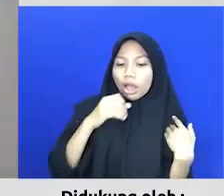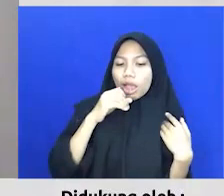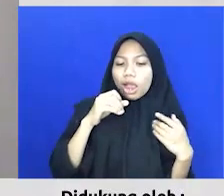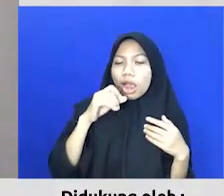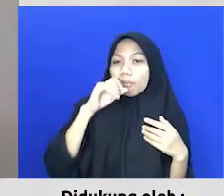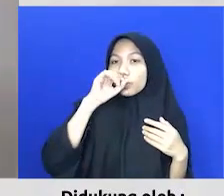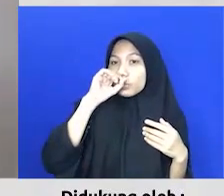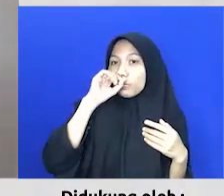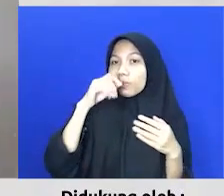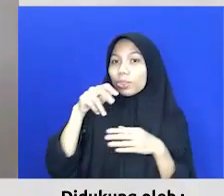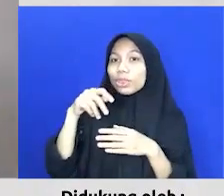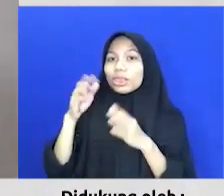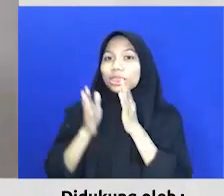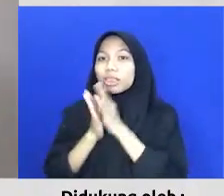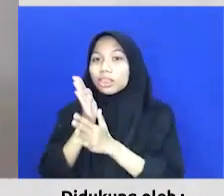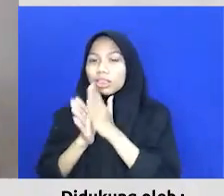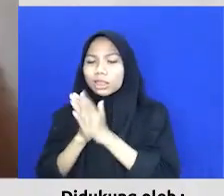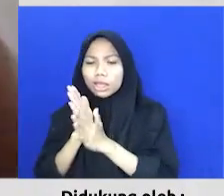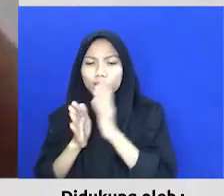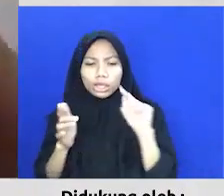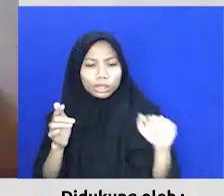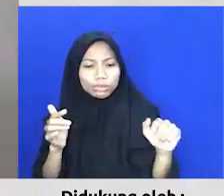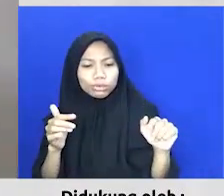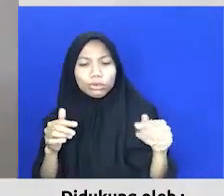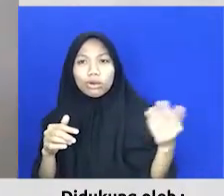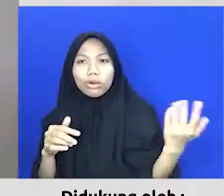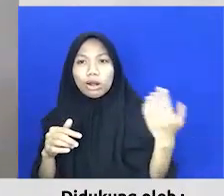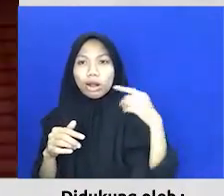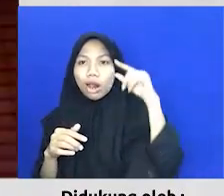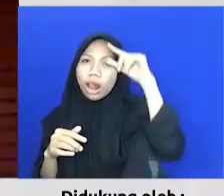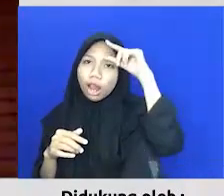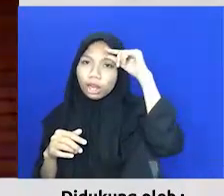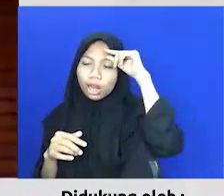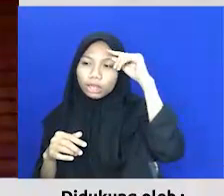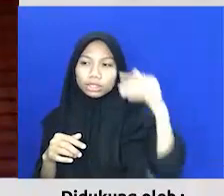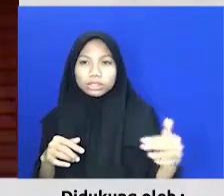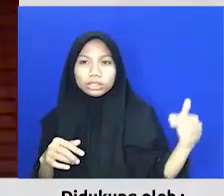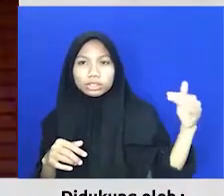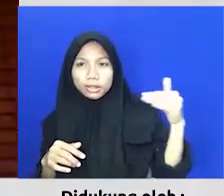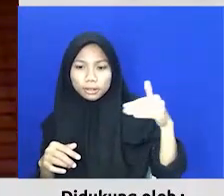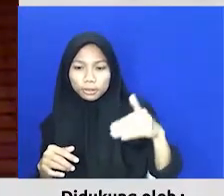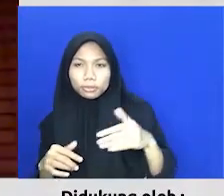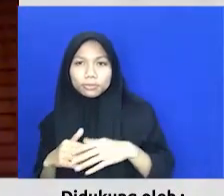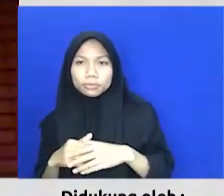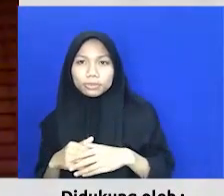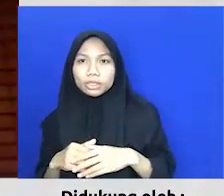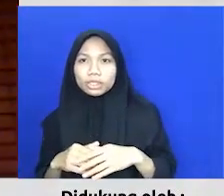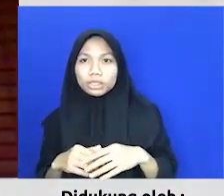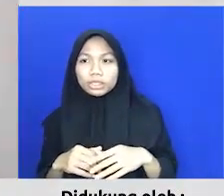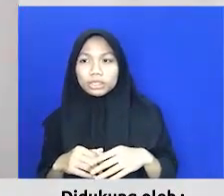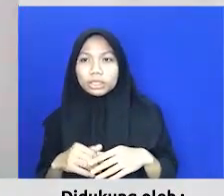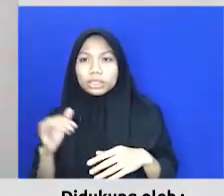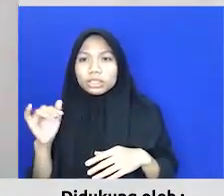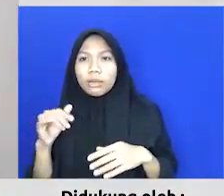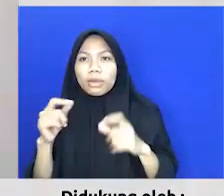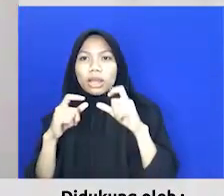paling striking sih, Mas. Itu dulu satu, kalau tadi Mbak Prima bilang, gagasannya. Jadi, tahu banget gitu dari Pak